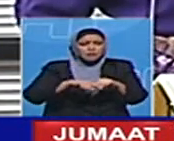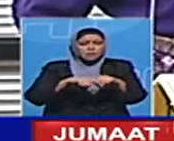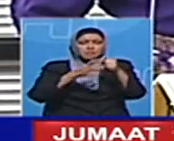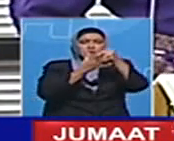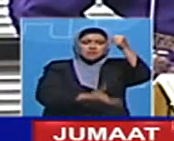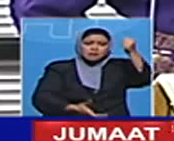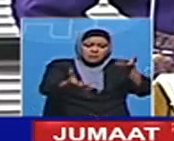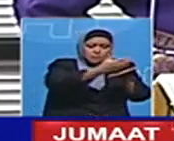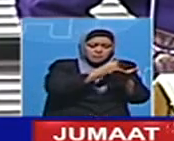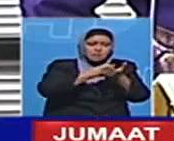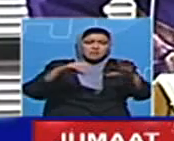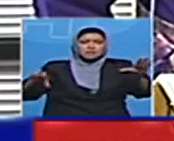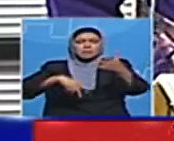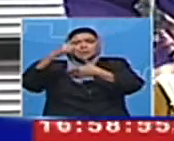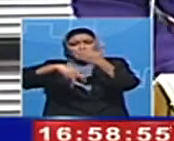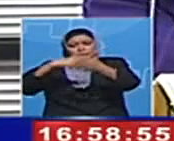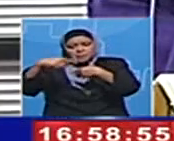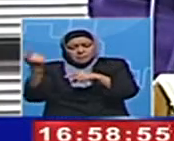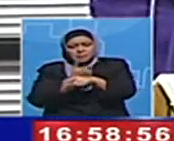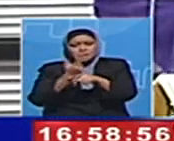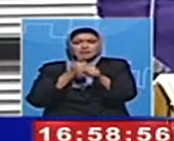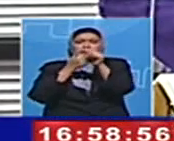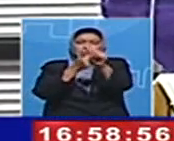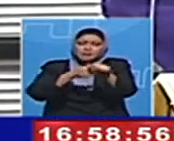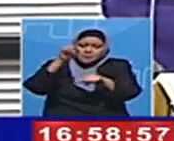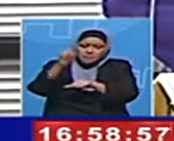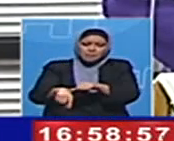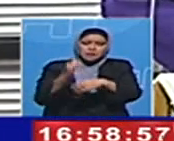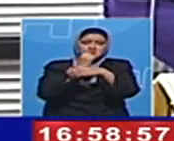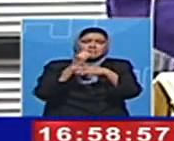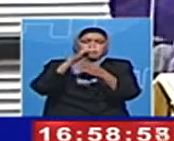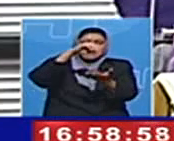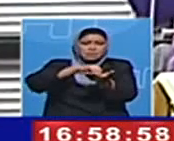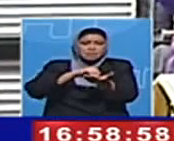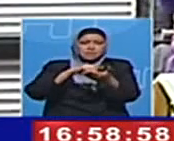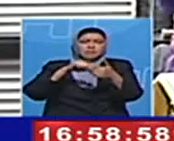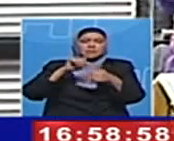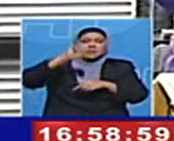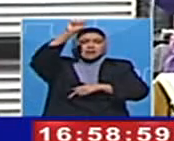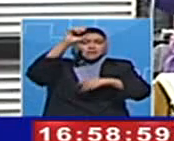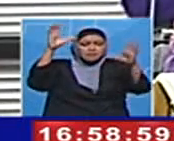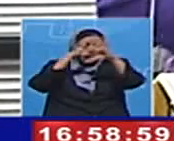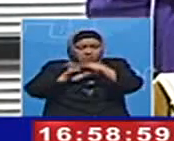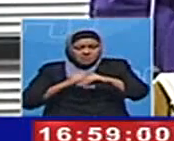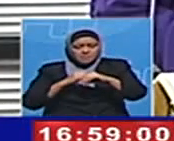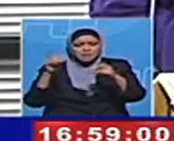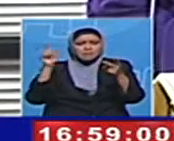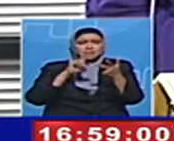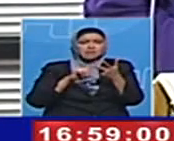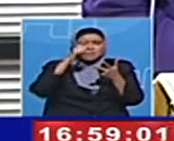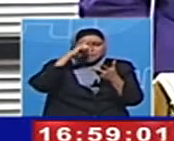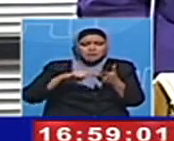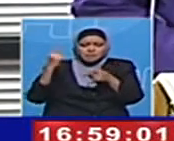latihan mengikut keperluan industri setempat di Sabah dan Sarawak serta outplacement center bagi